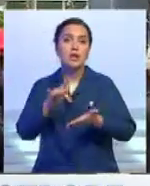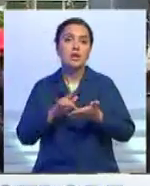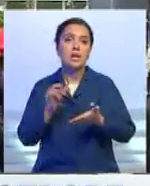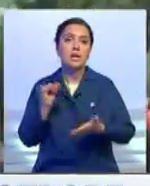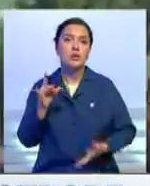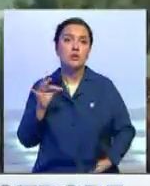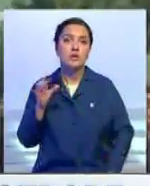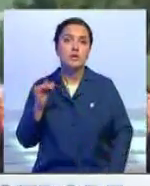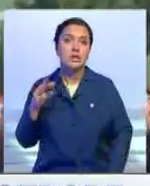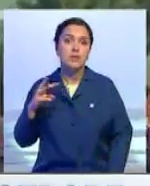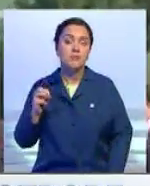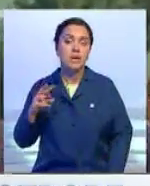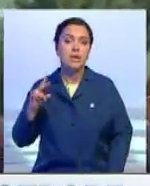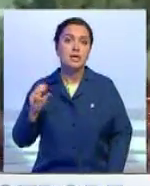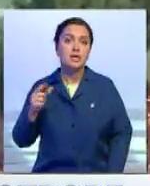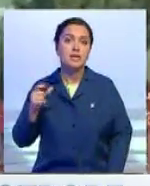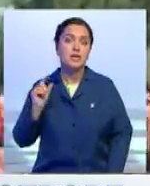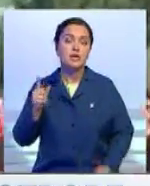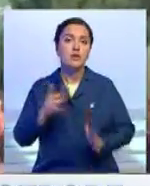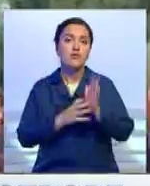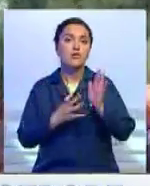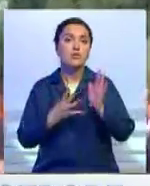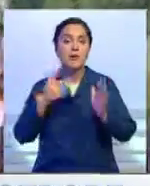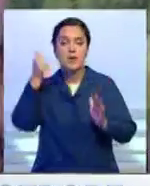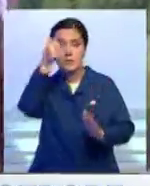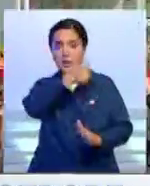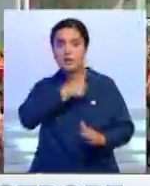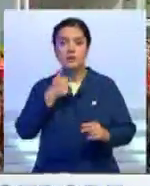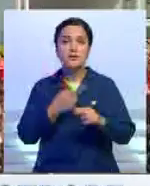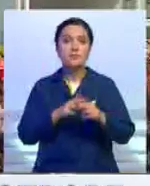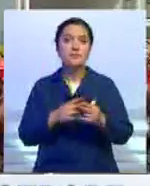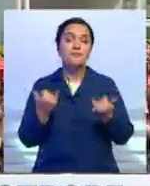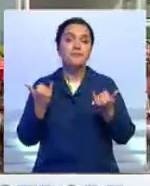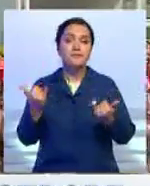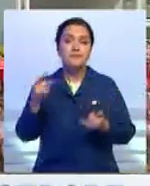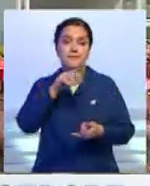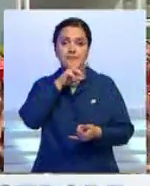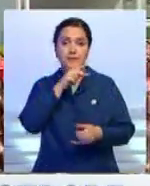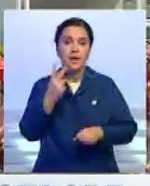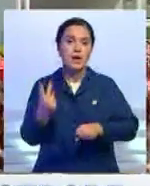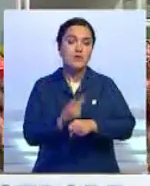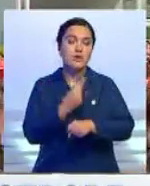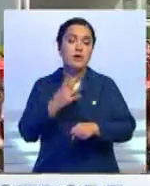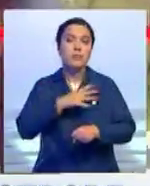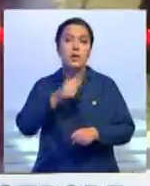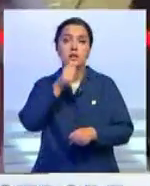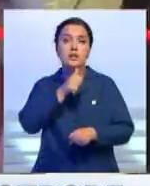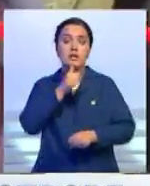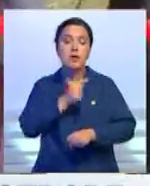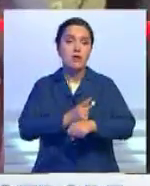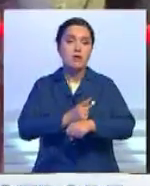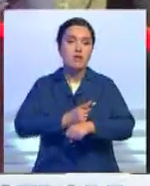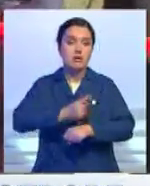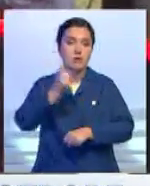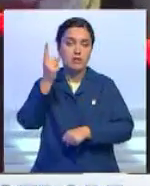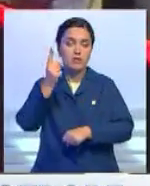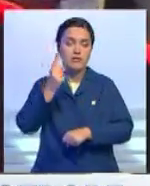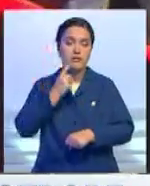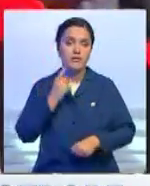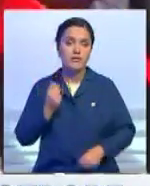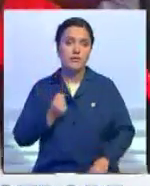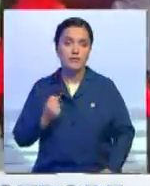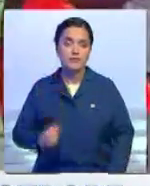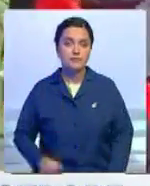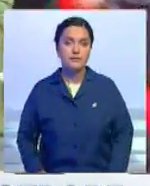и Нагасаки в 1945 году. Кроме того, в последнее время Пхеньян дважды провел испытание баллистической ракеты.